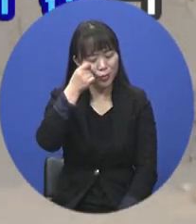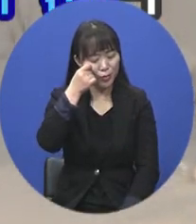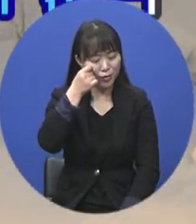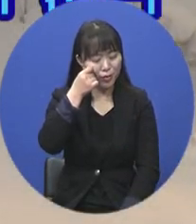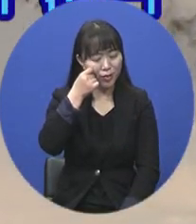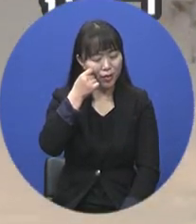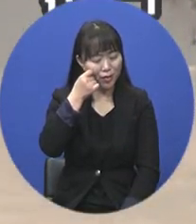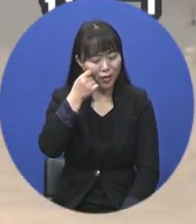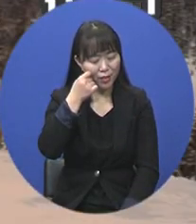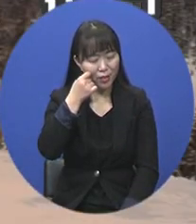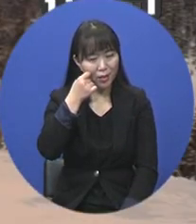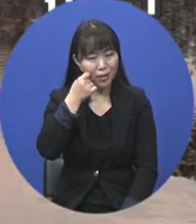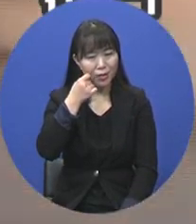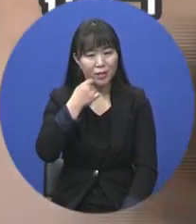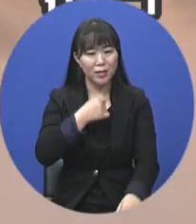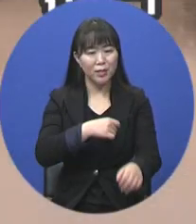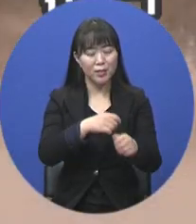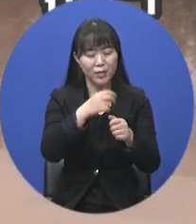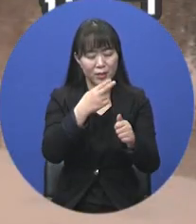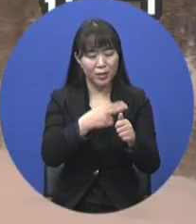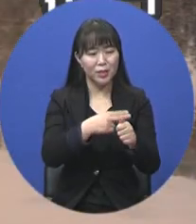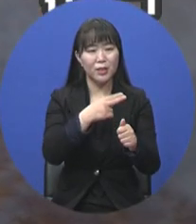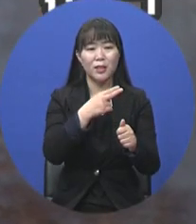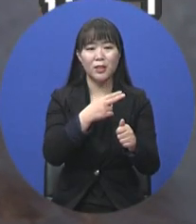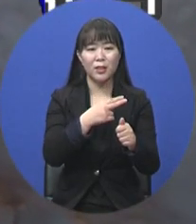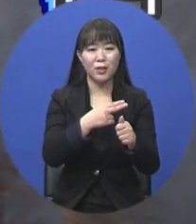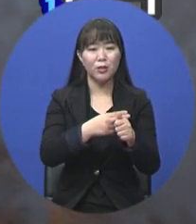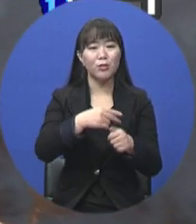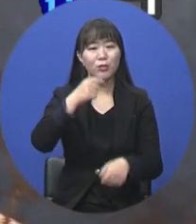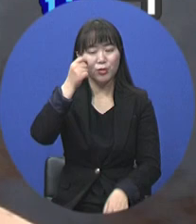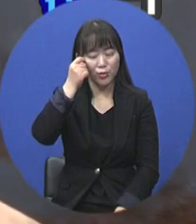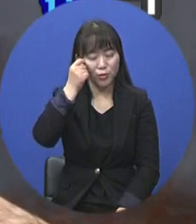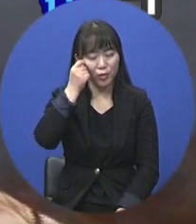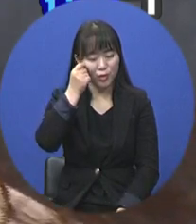5 그 w1